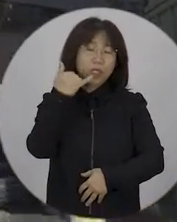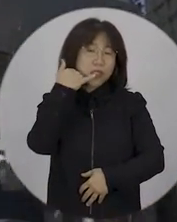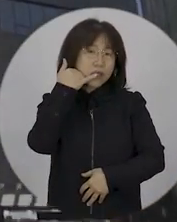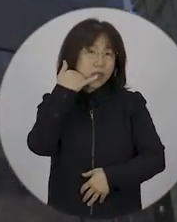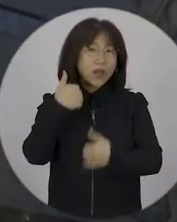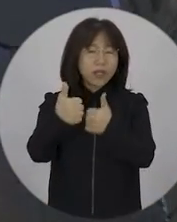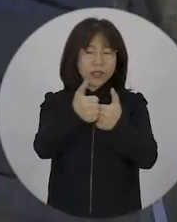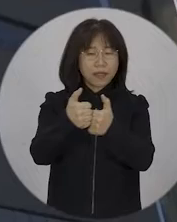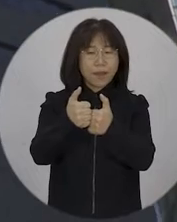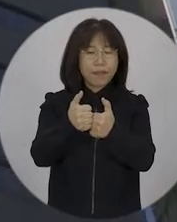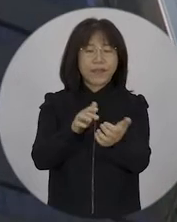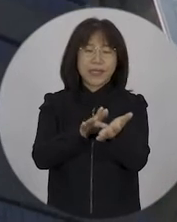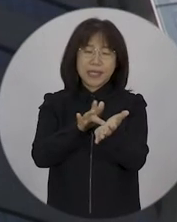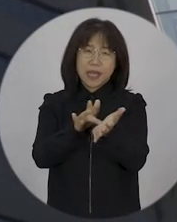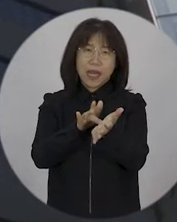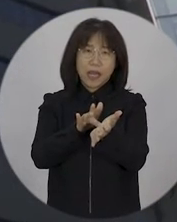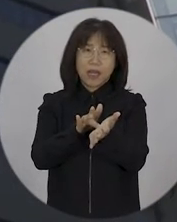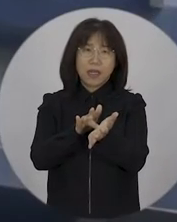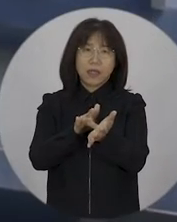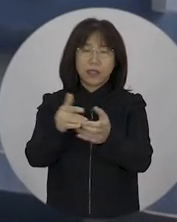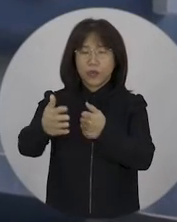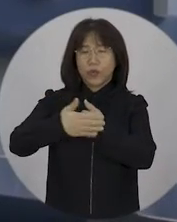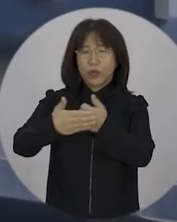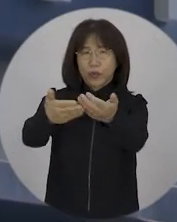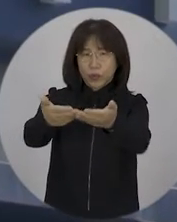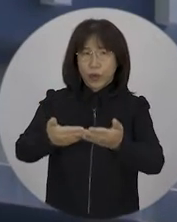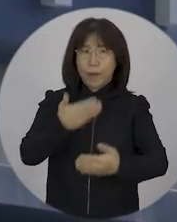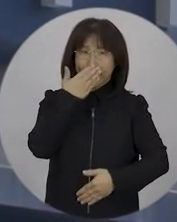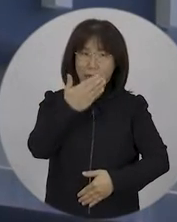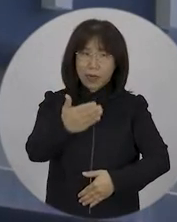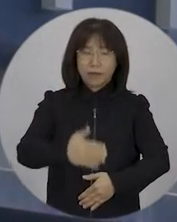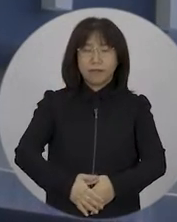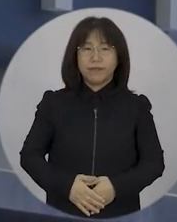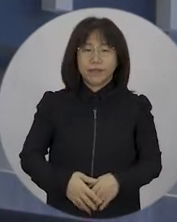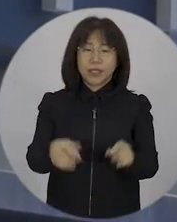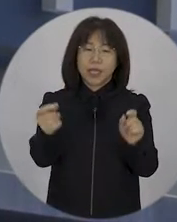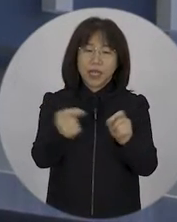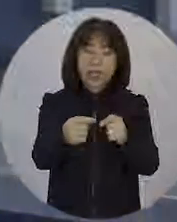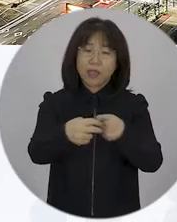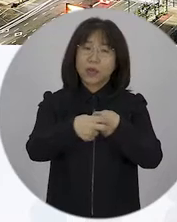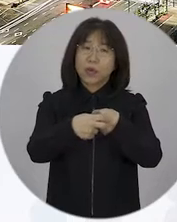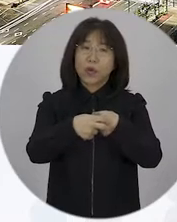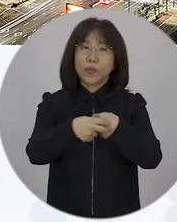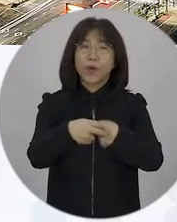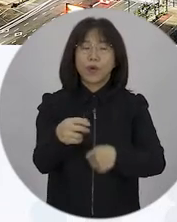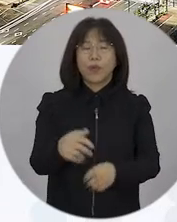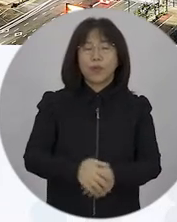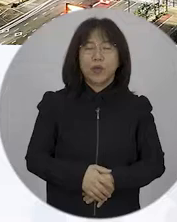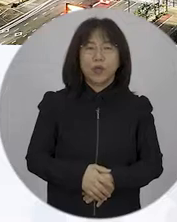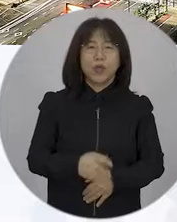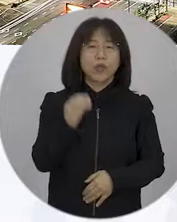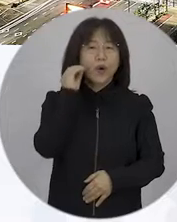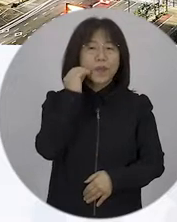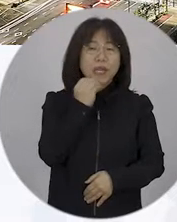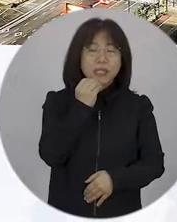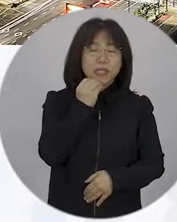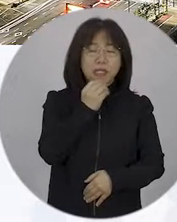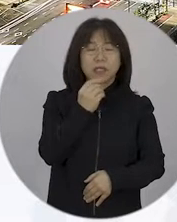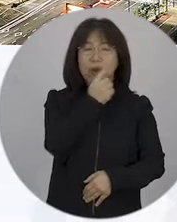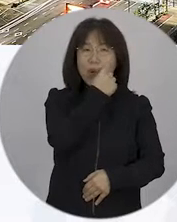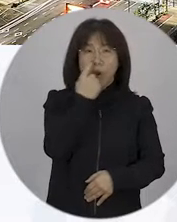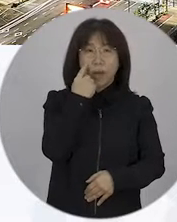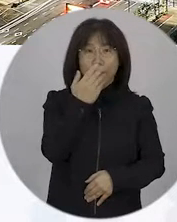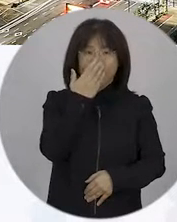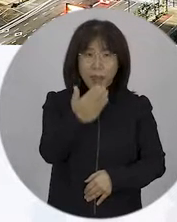전화 상담과 처방을 받을 수 있습니다 가까운 의료기관은 건강보험심사평가원 우리집에서 확인할 수